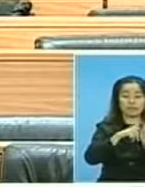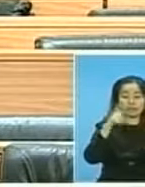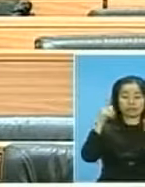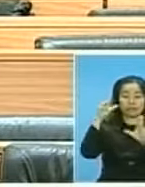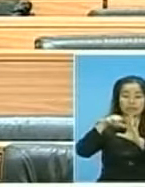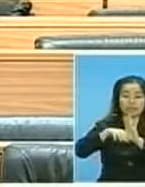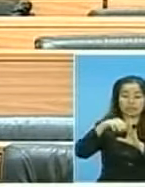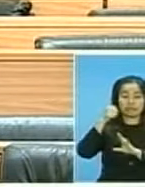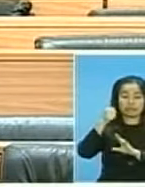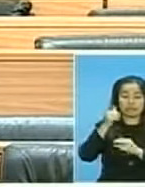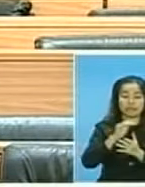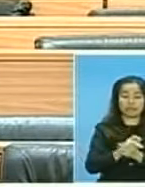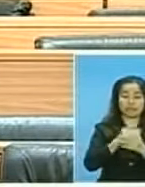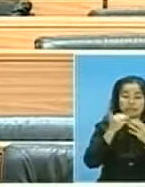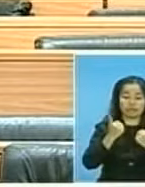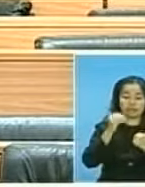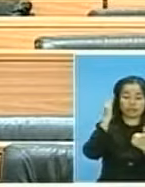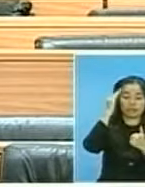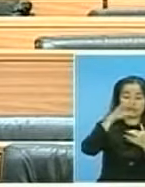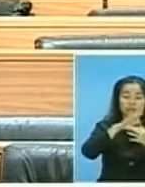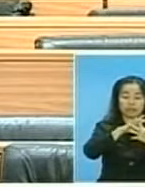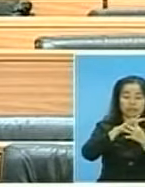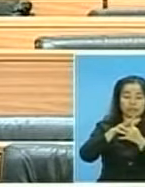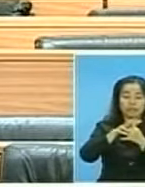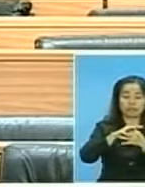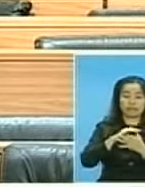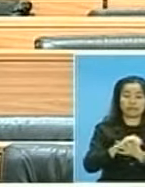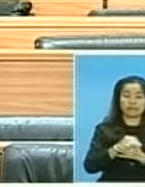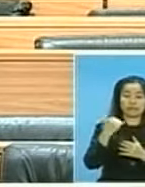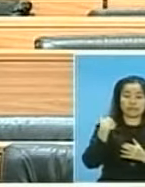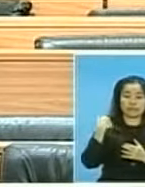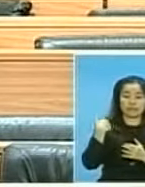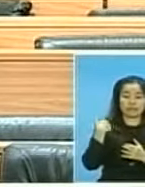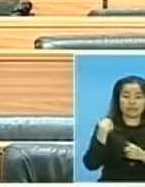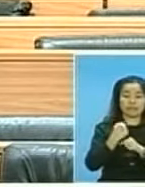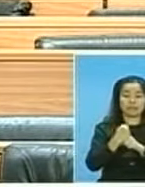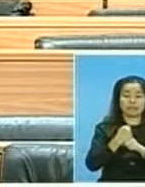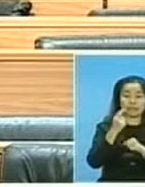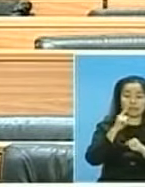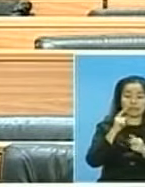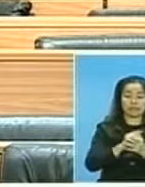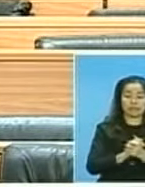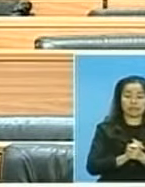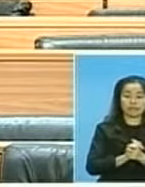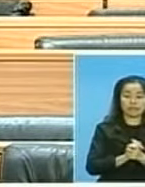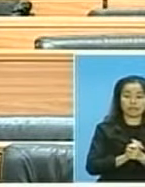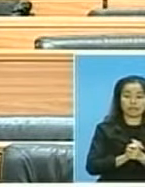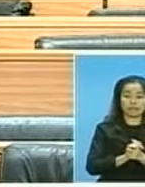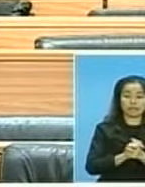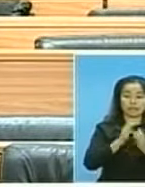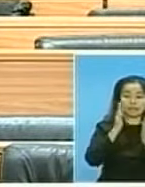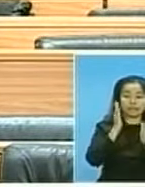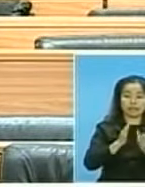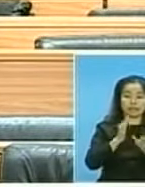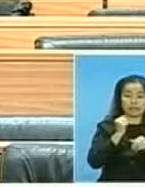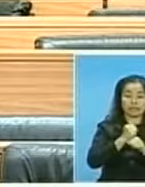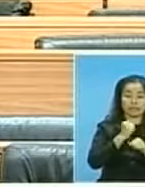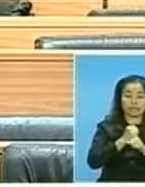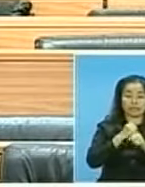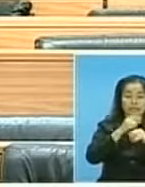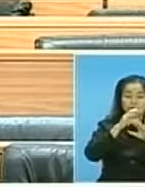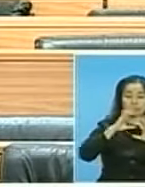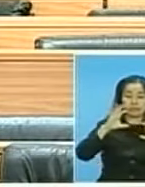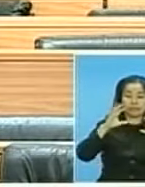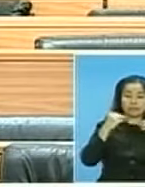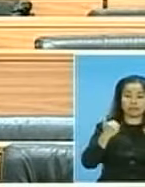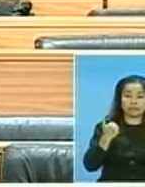ลยแบบนี้เนี่ยความผูกพันยึดโยงกับฝ่ายการเมืองเนี่ยมีแนบแน่นคนที่เป็นข้าราชการการเมือง